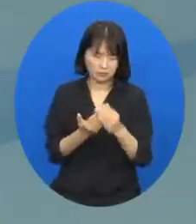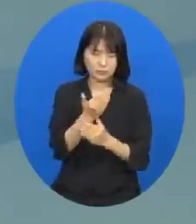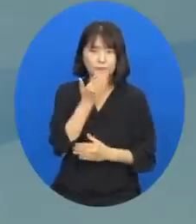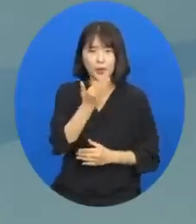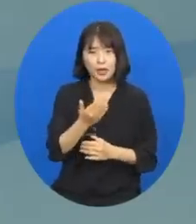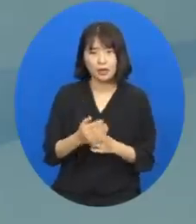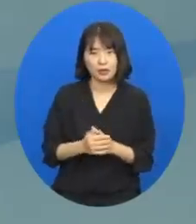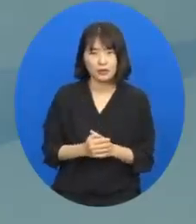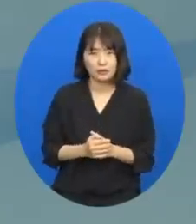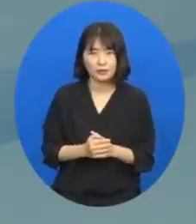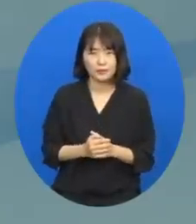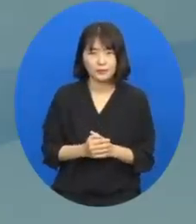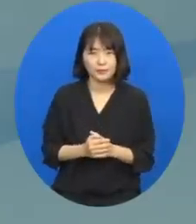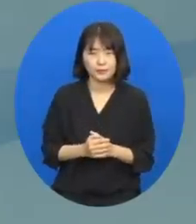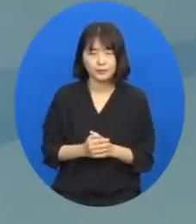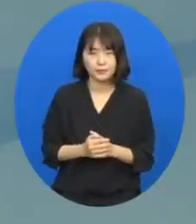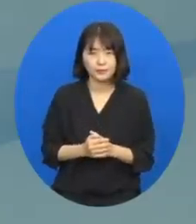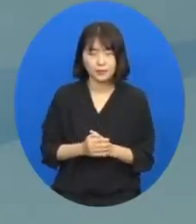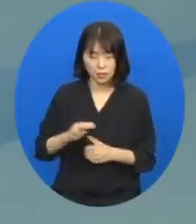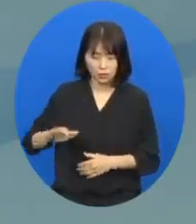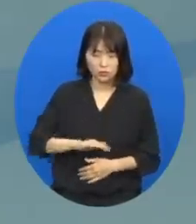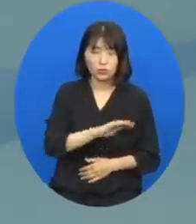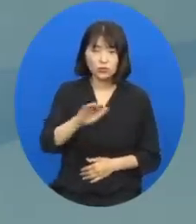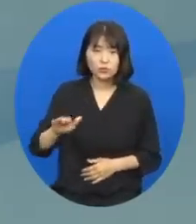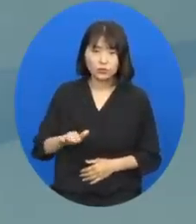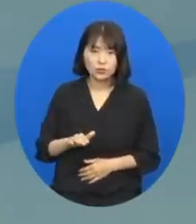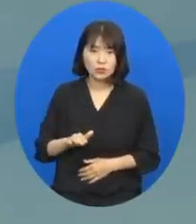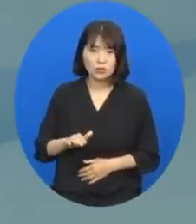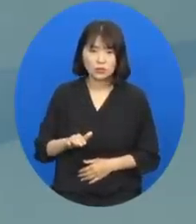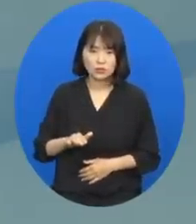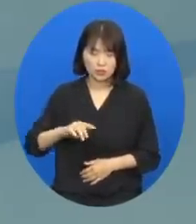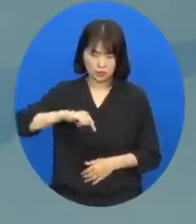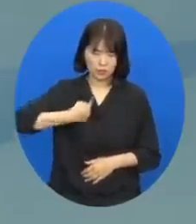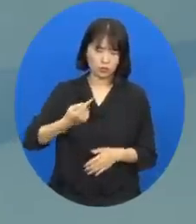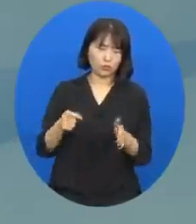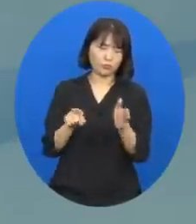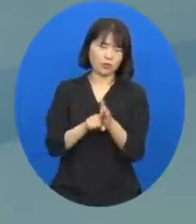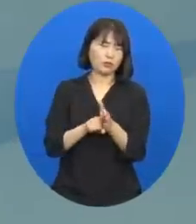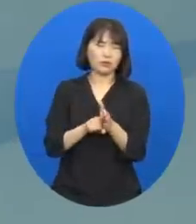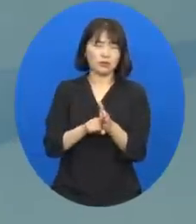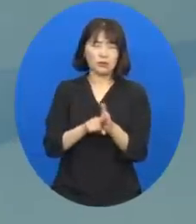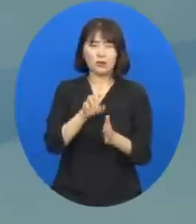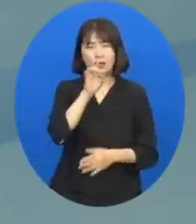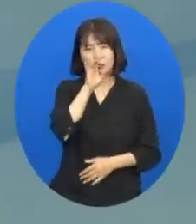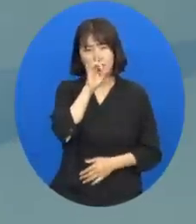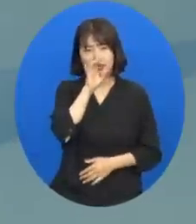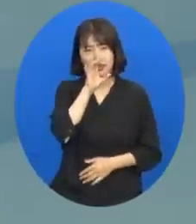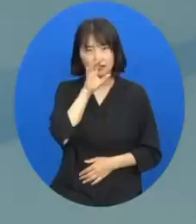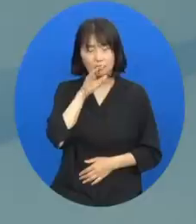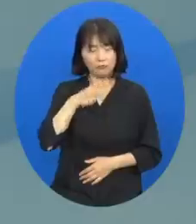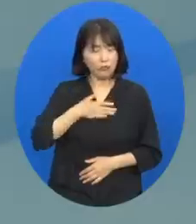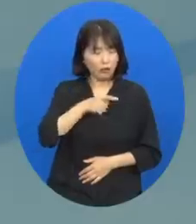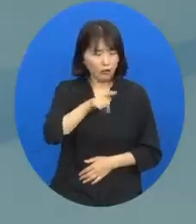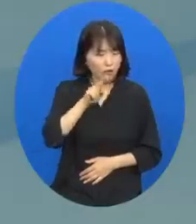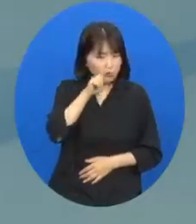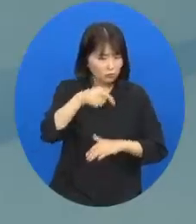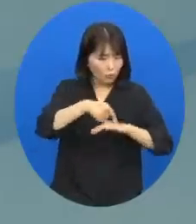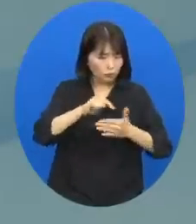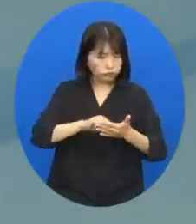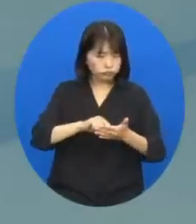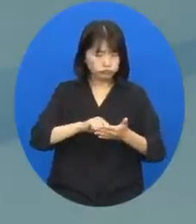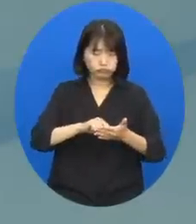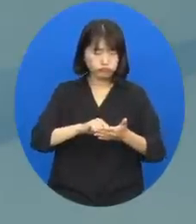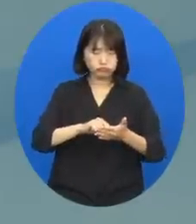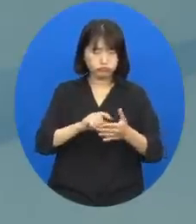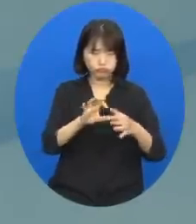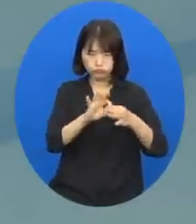작동을 합니다 그 우리는 우리 자신을 믿어서는 안돼 아 나는 거기에 대해서 자유의 그렇지 않습니다 사단은